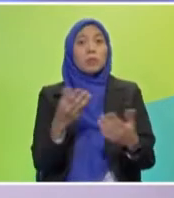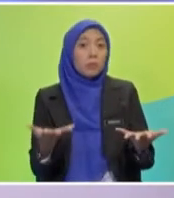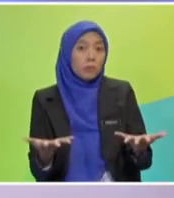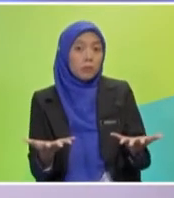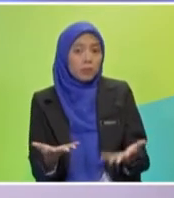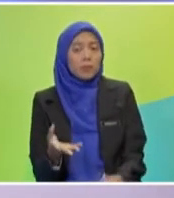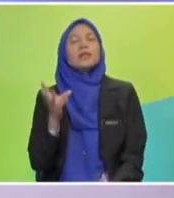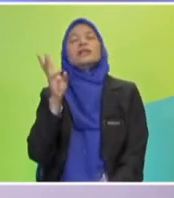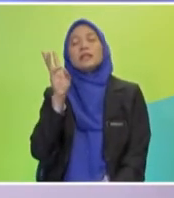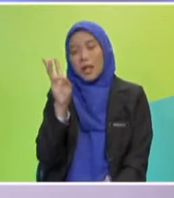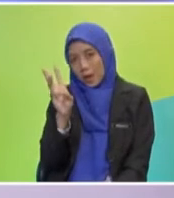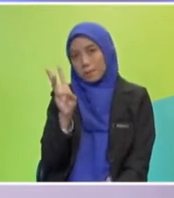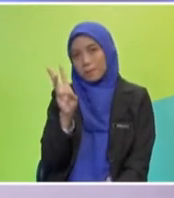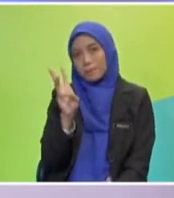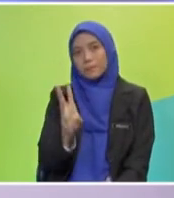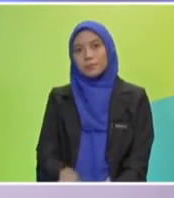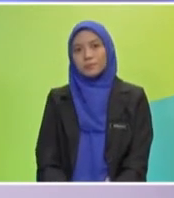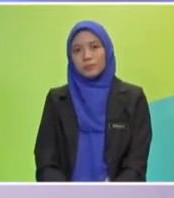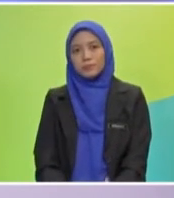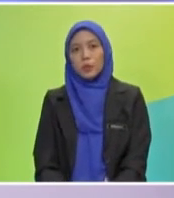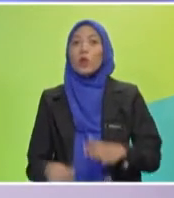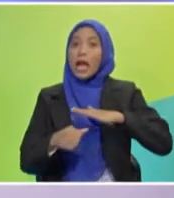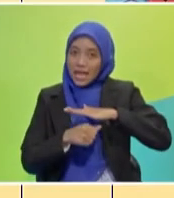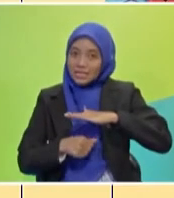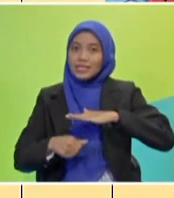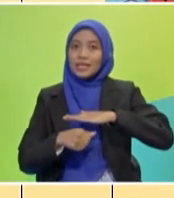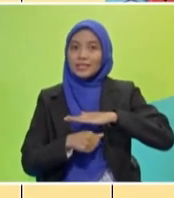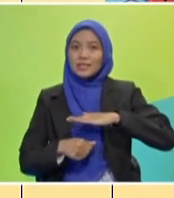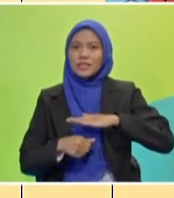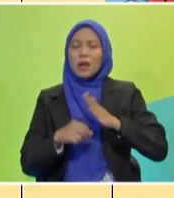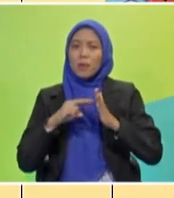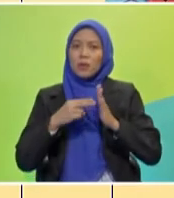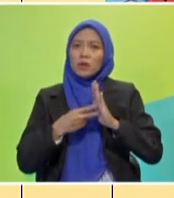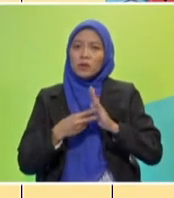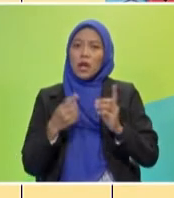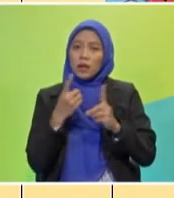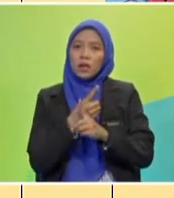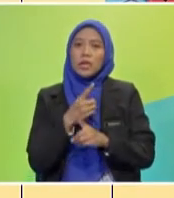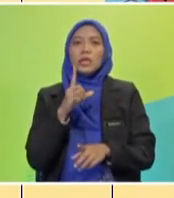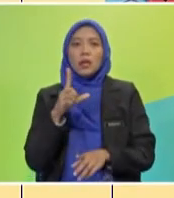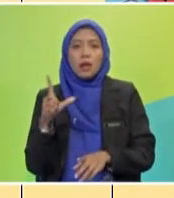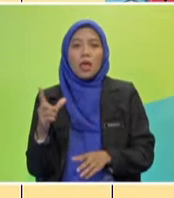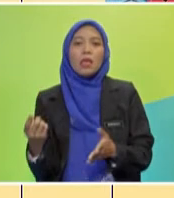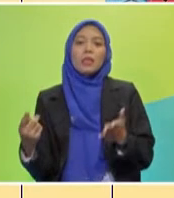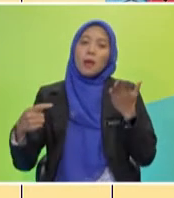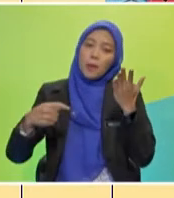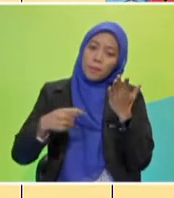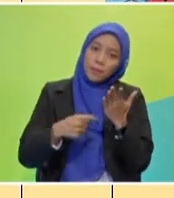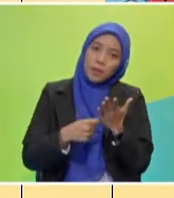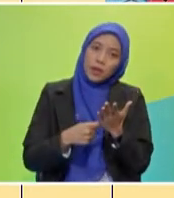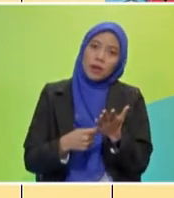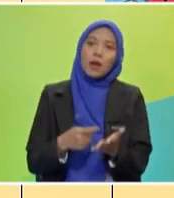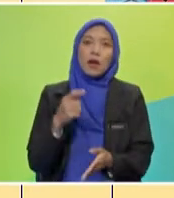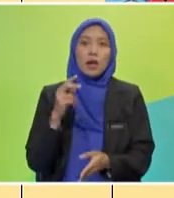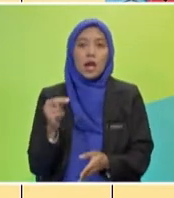dengan enam. Okay, itu asasnya. Okay, maknanya dia ialah penambahan berulang. Itu yang